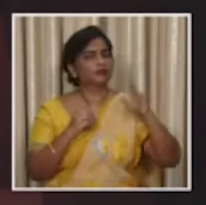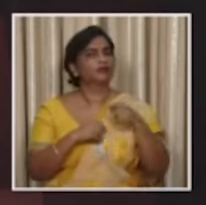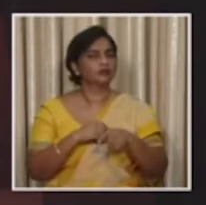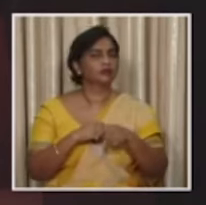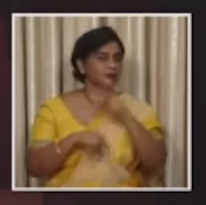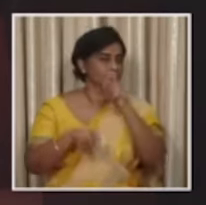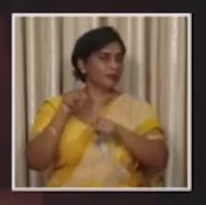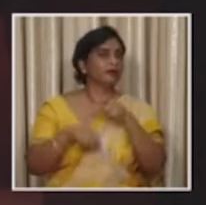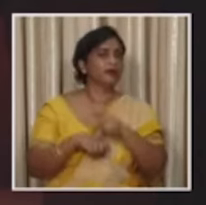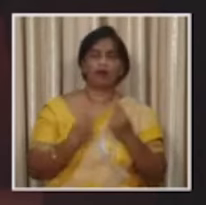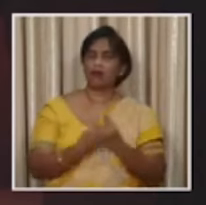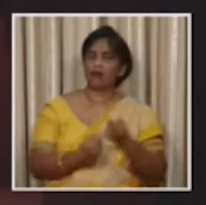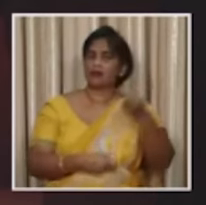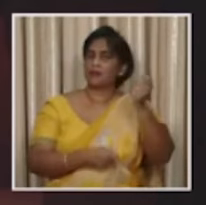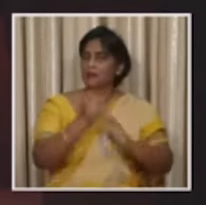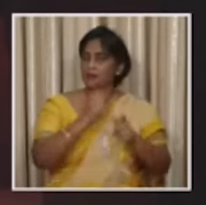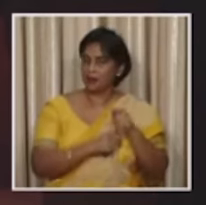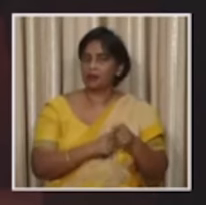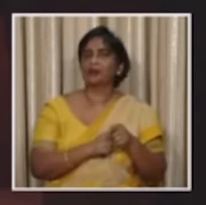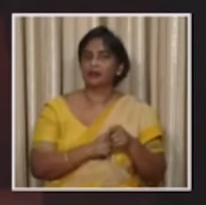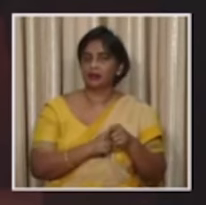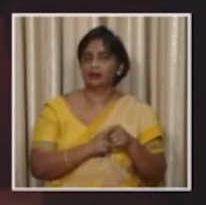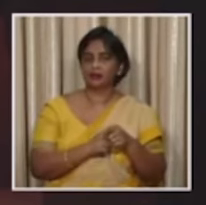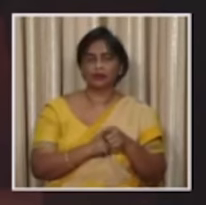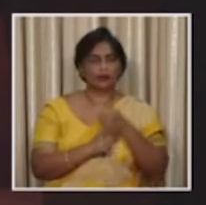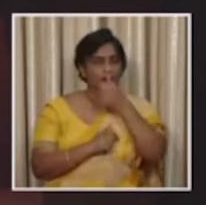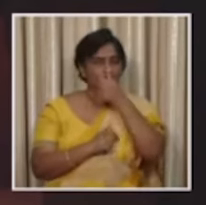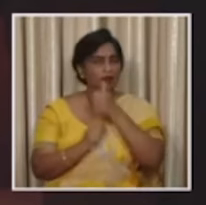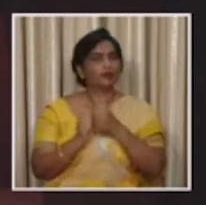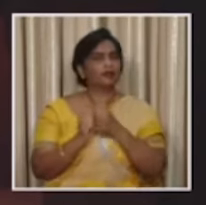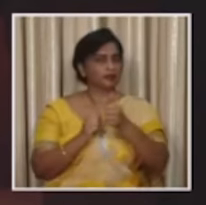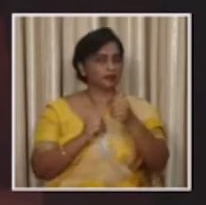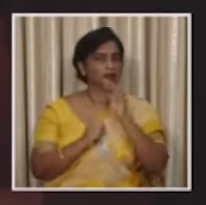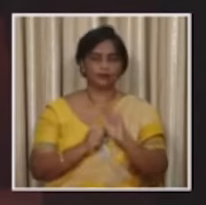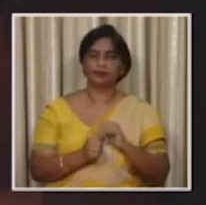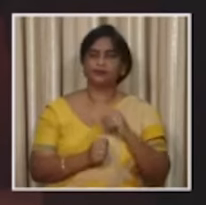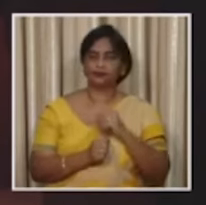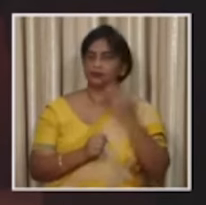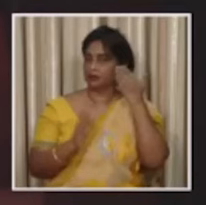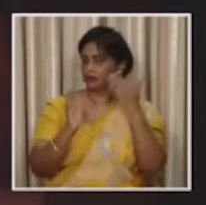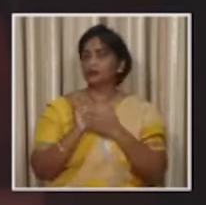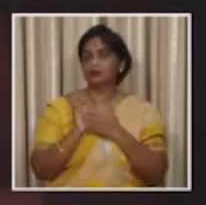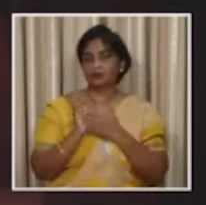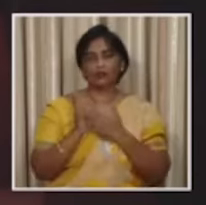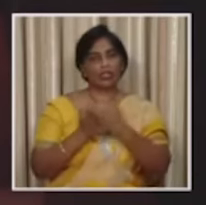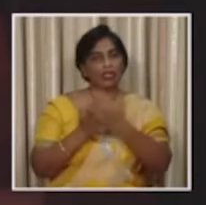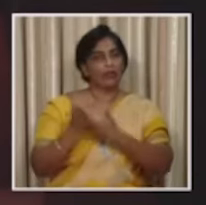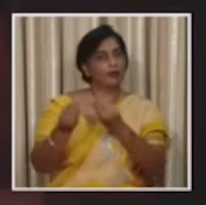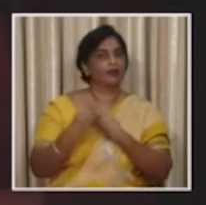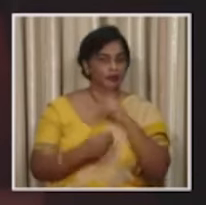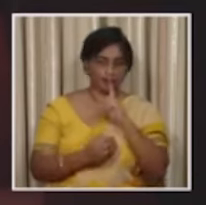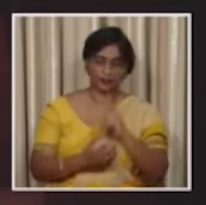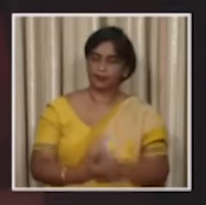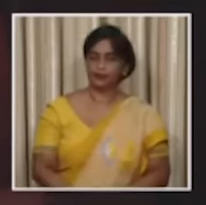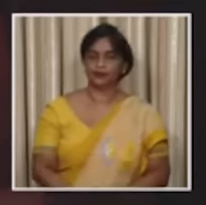අය මේ හදිසි මිලදී ගැනීම හරහා මේ ප්‍රෝඩාව මේ වංචාව ක්‍රියාත්මක කරලා තිබෙන. මේක පිළිබඳව අපිට වාර්තාවක් ලබා දෙන්නේ කියලා ඉල්ලීමක්